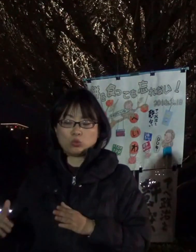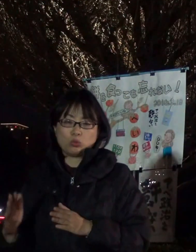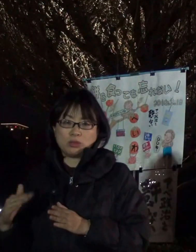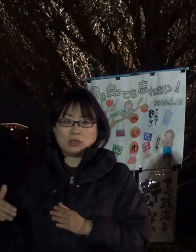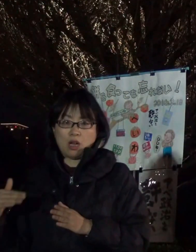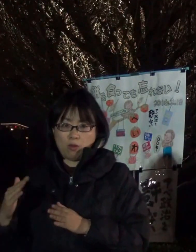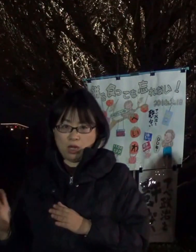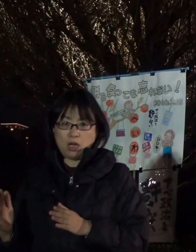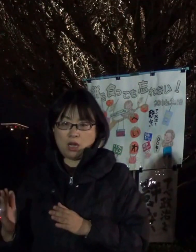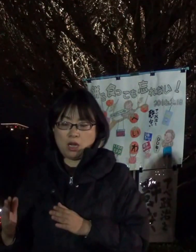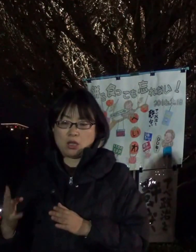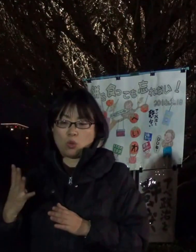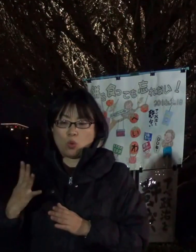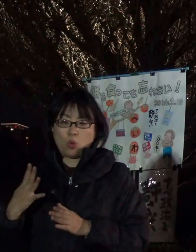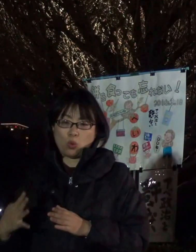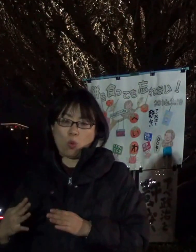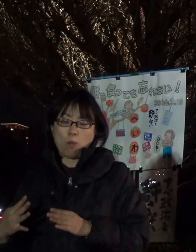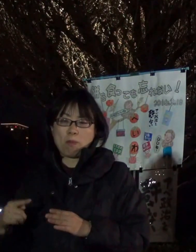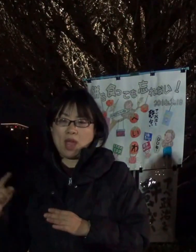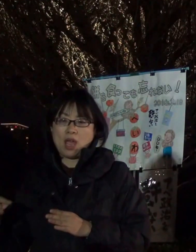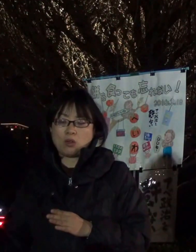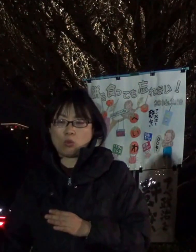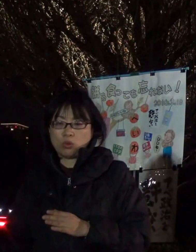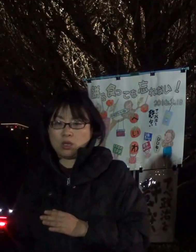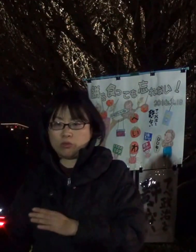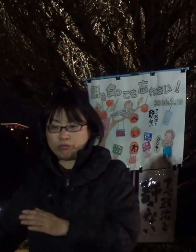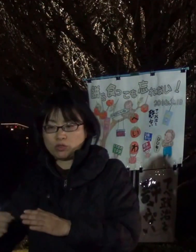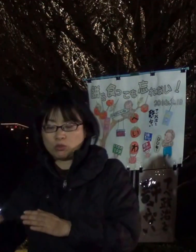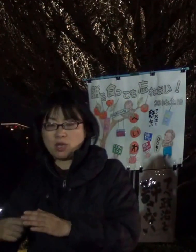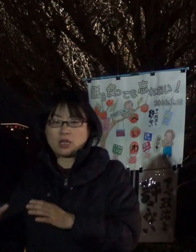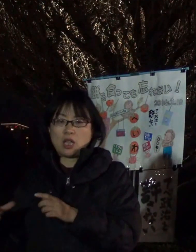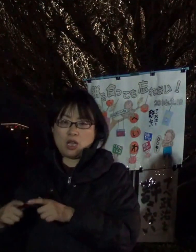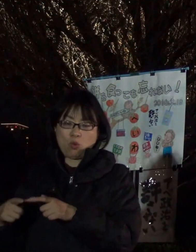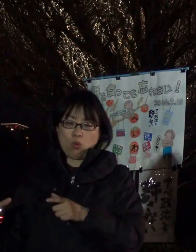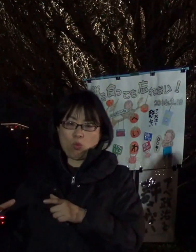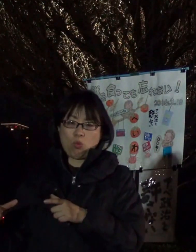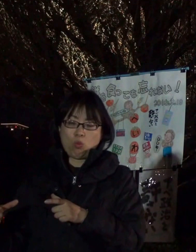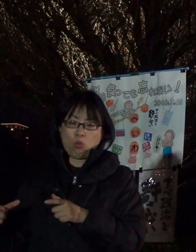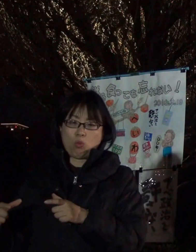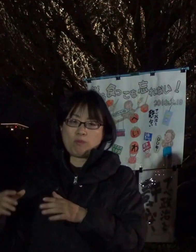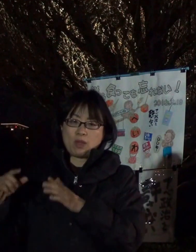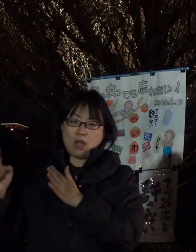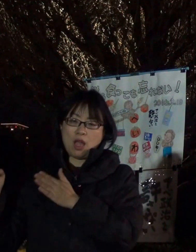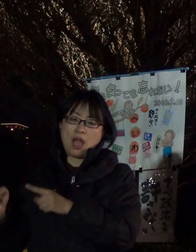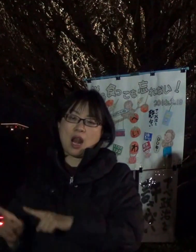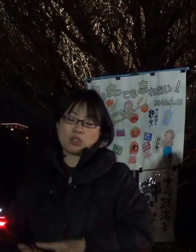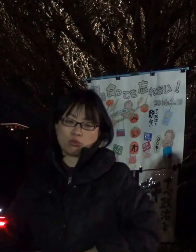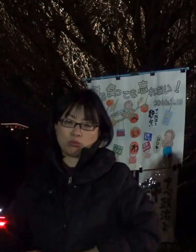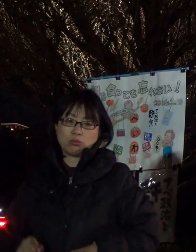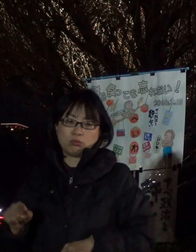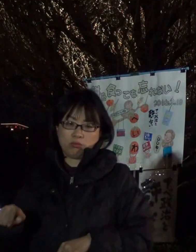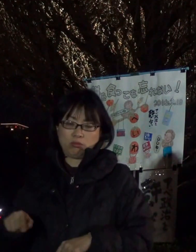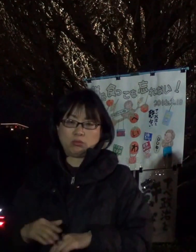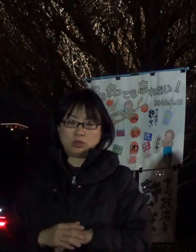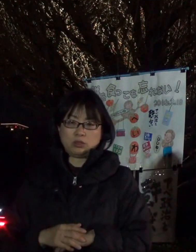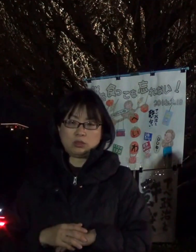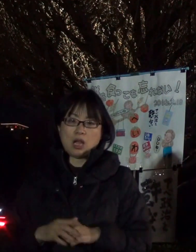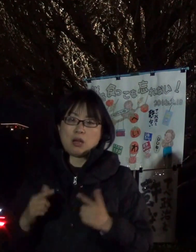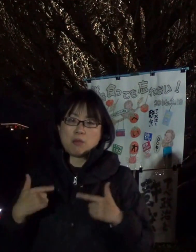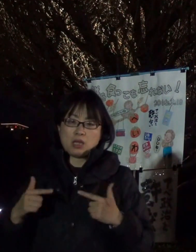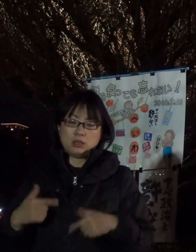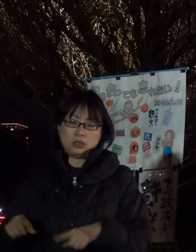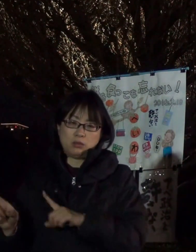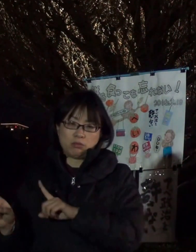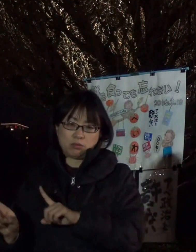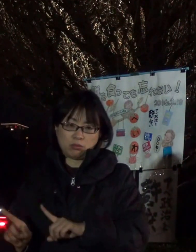ル版からの汲み上げ量を減らす、それによって汚染水の増加量は日常100トン程度ですが減らせるということです。